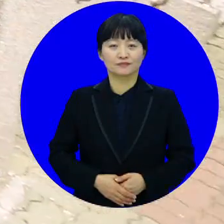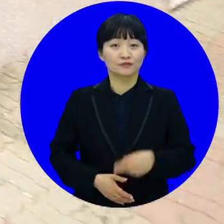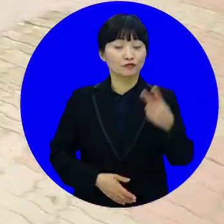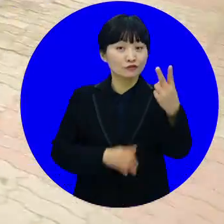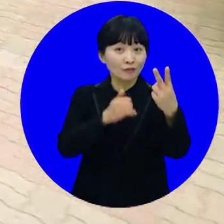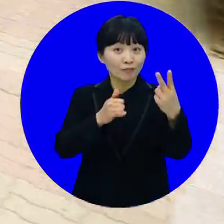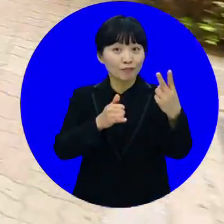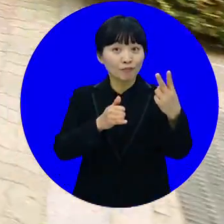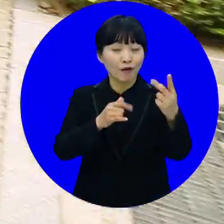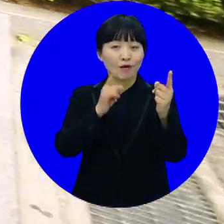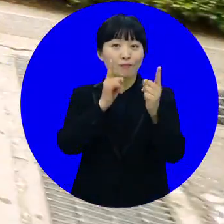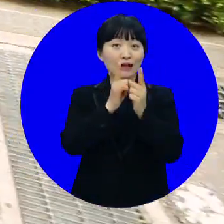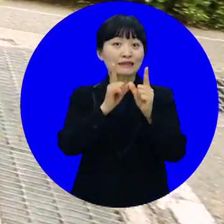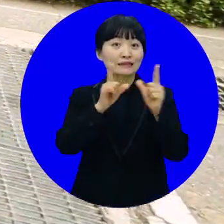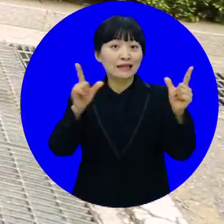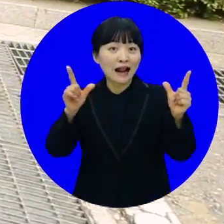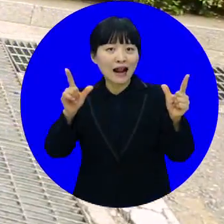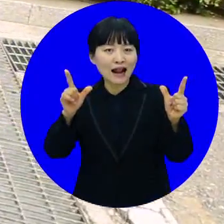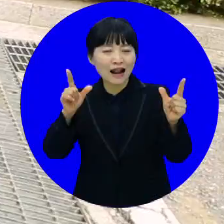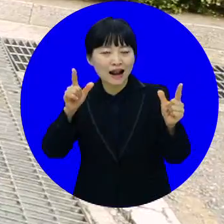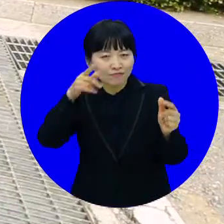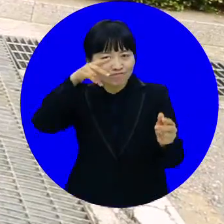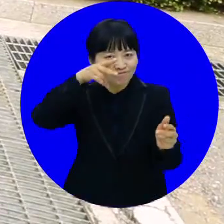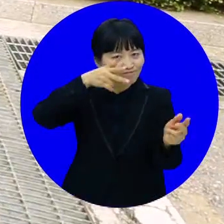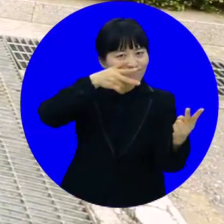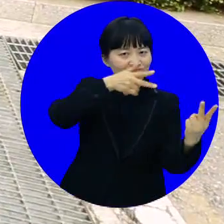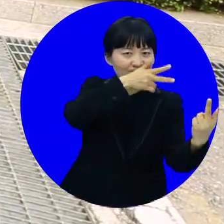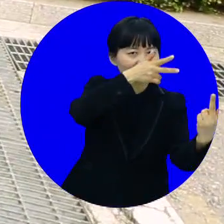두 사람의 면접 교섭 현장을 따라가 봤는데요.